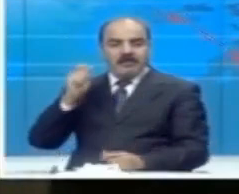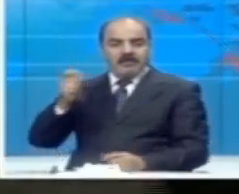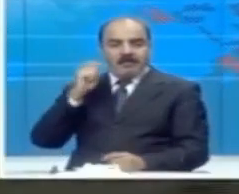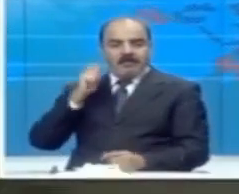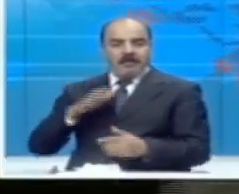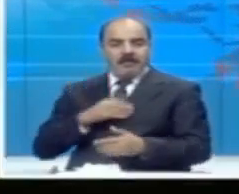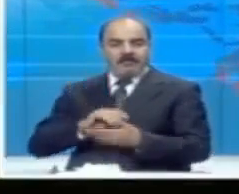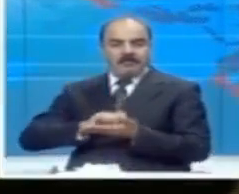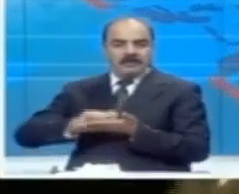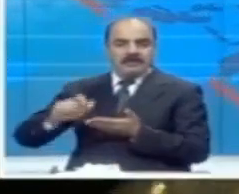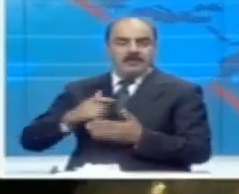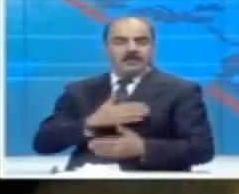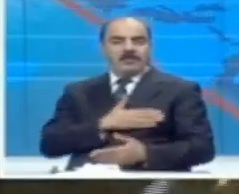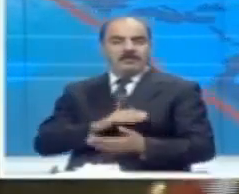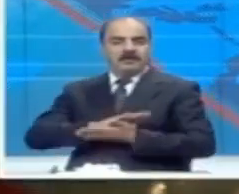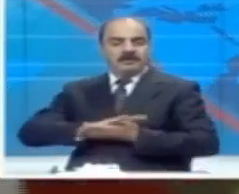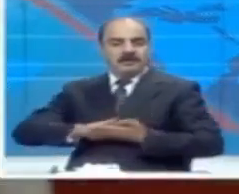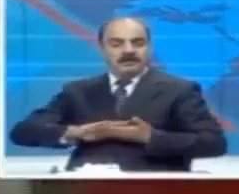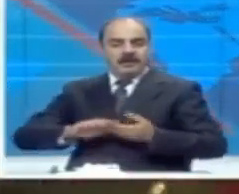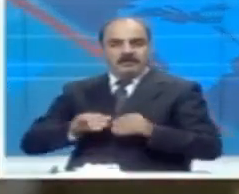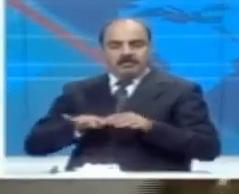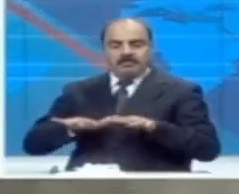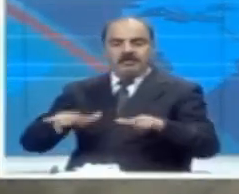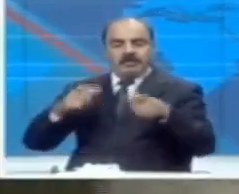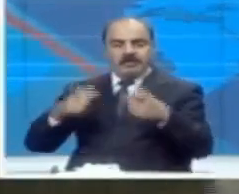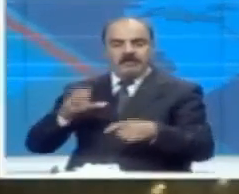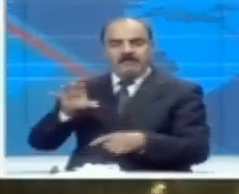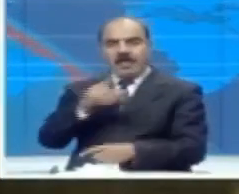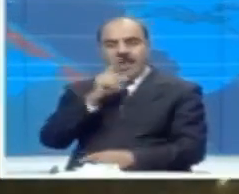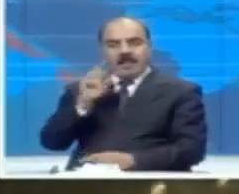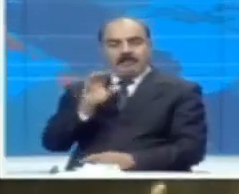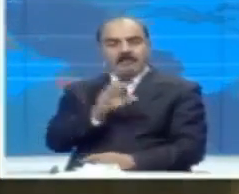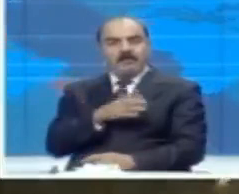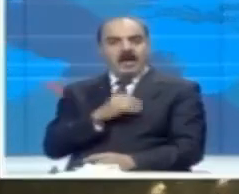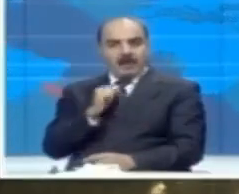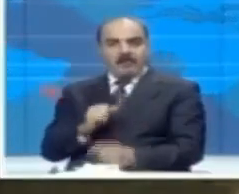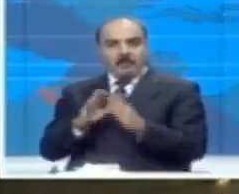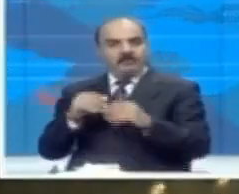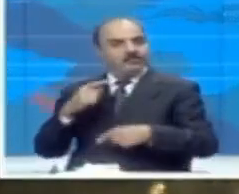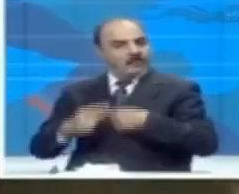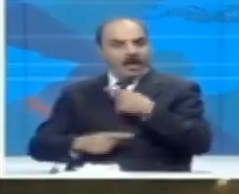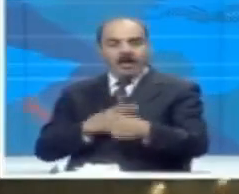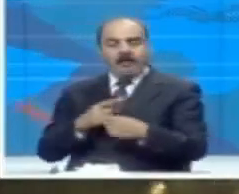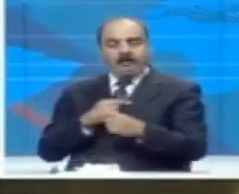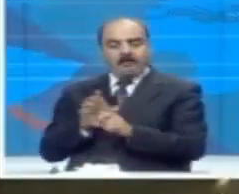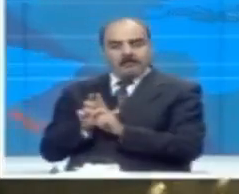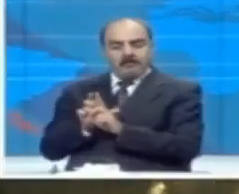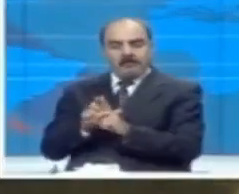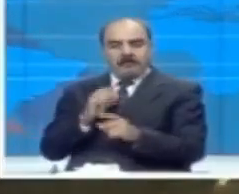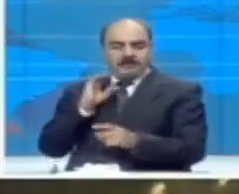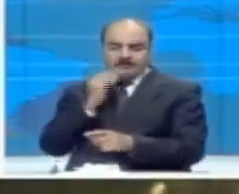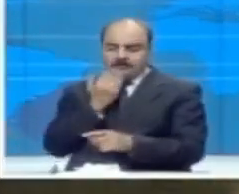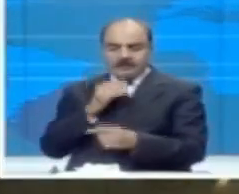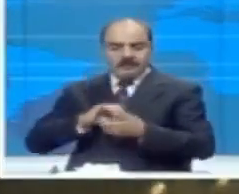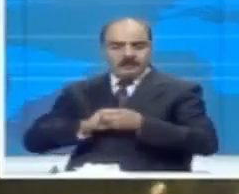لتبعث برسالة محبة وسلام من هنا إلى كل دول العالم. وتؤكد مصر دوما أنها ورغم كل التحديات